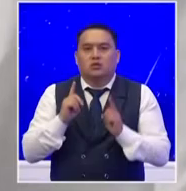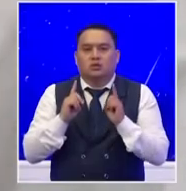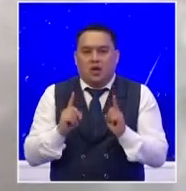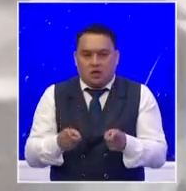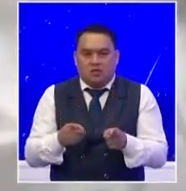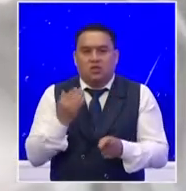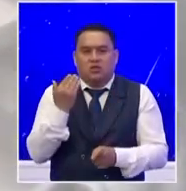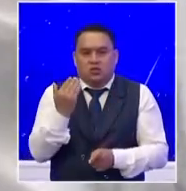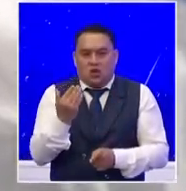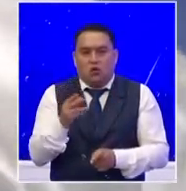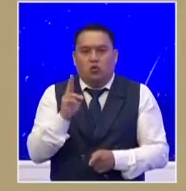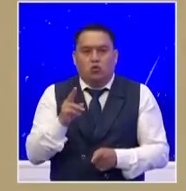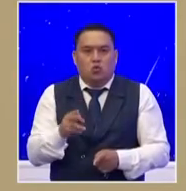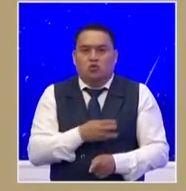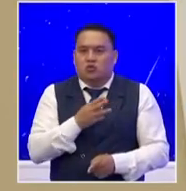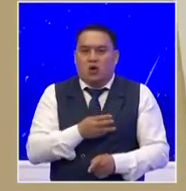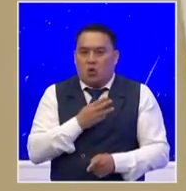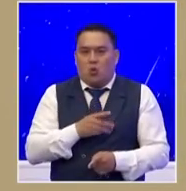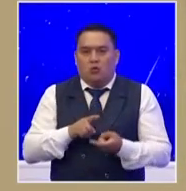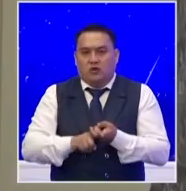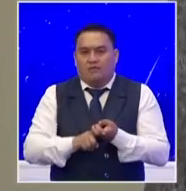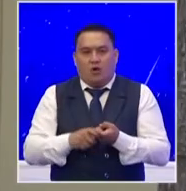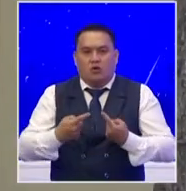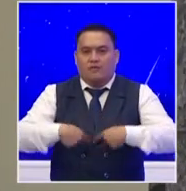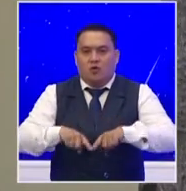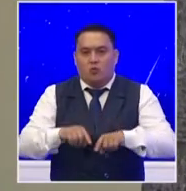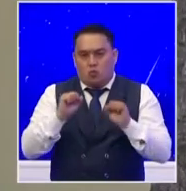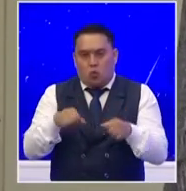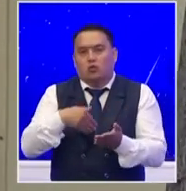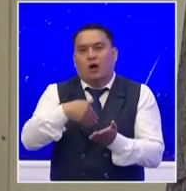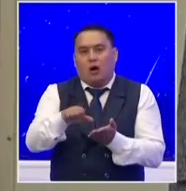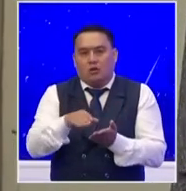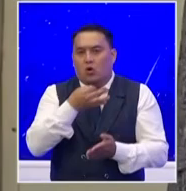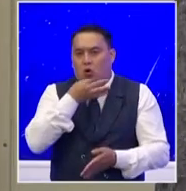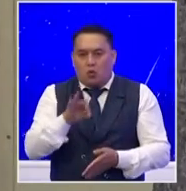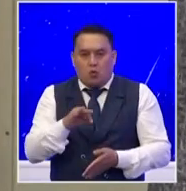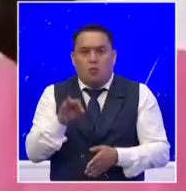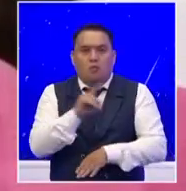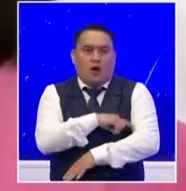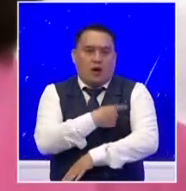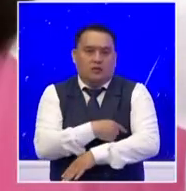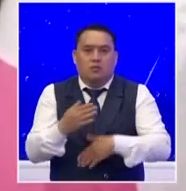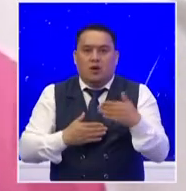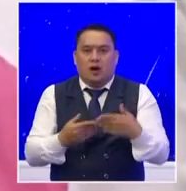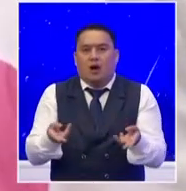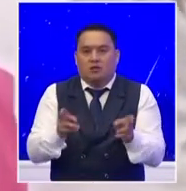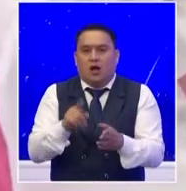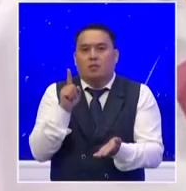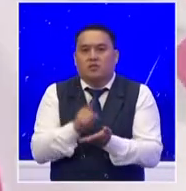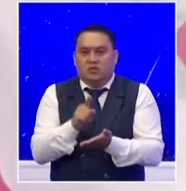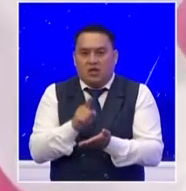это согласится. А те, кто не желает идти в ковидное отделение, могут отказаться. Но в любом случае больничная практика остается